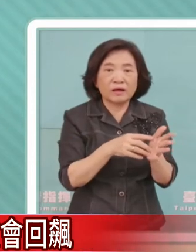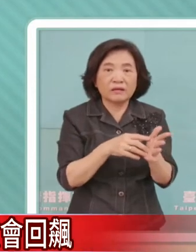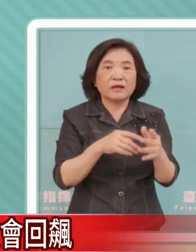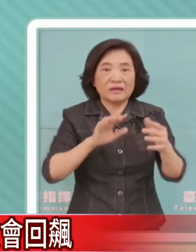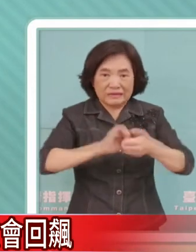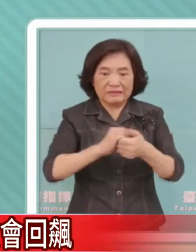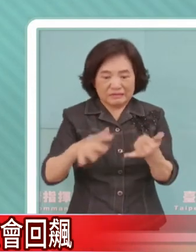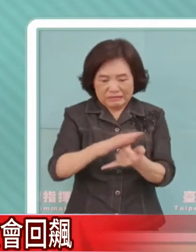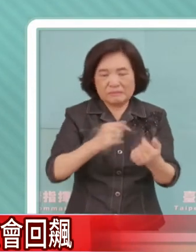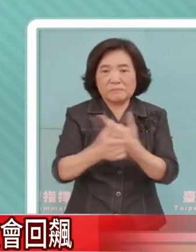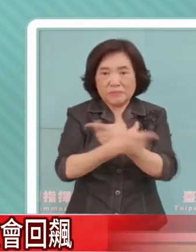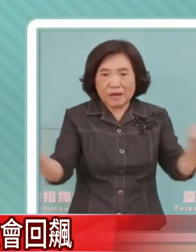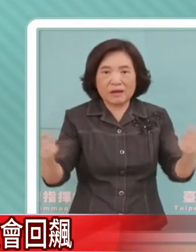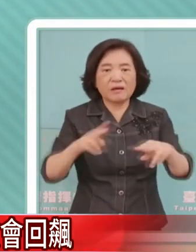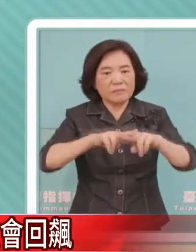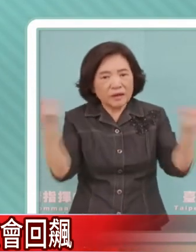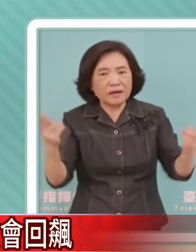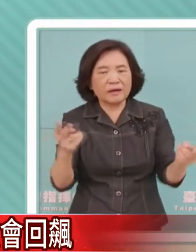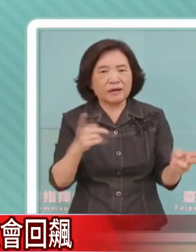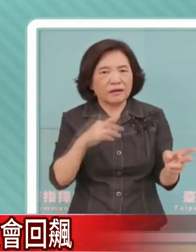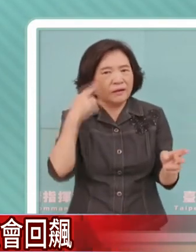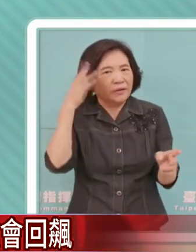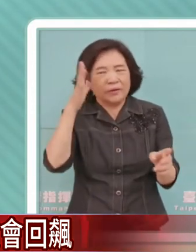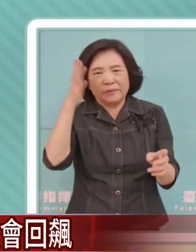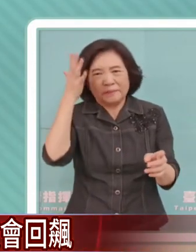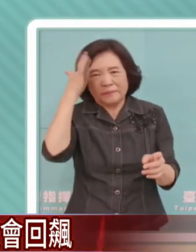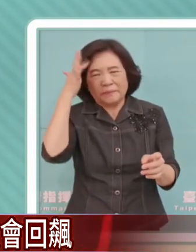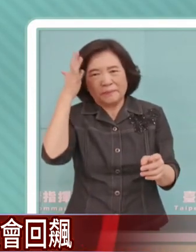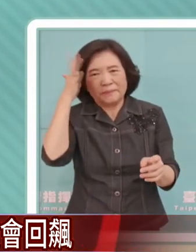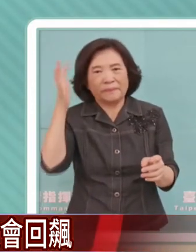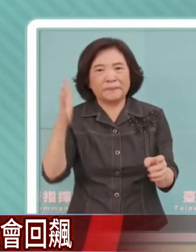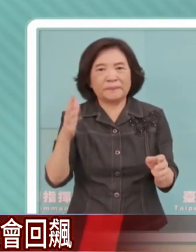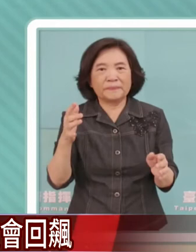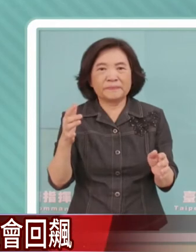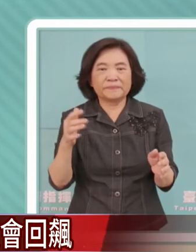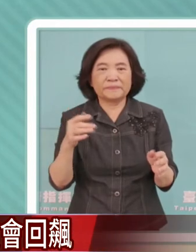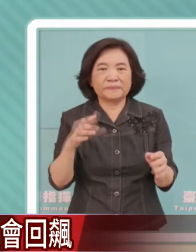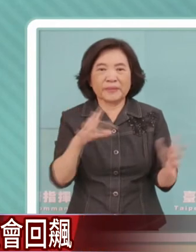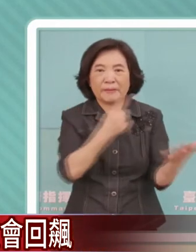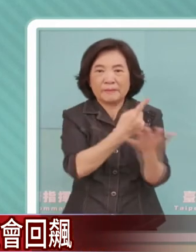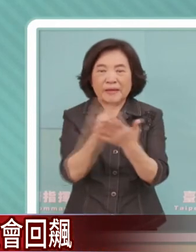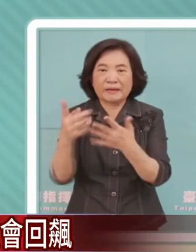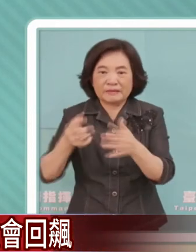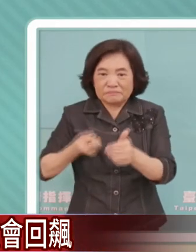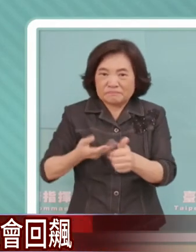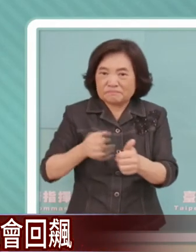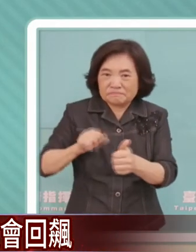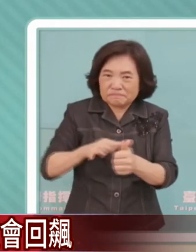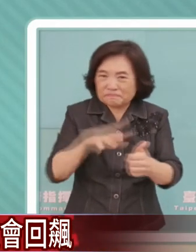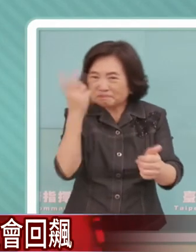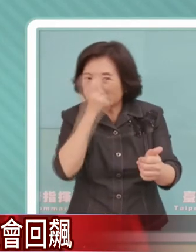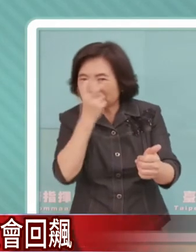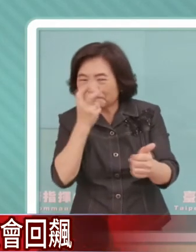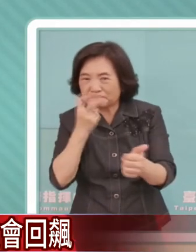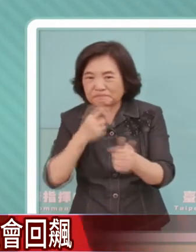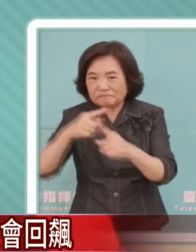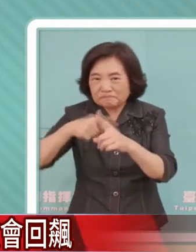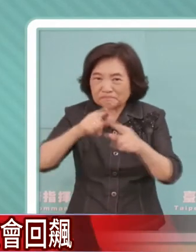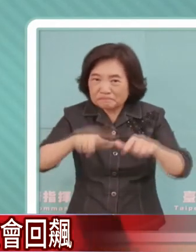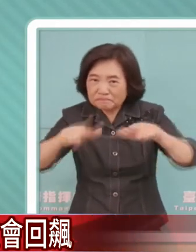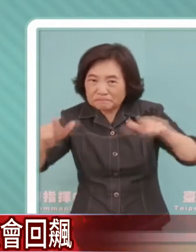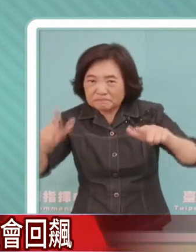岛一起行动，但是这个就很麻烦，你知道，就是说变成大家的疫调能力都要差不多。就